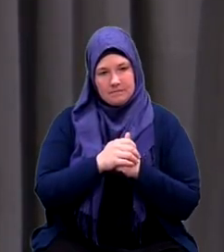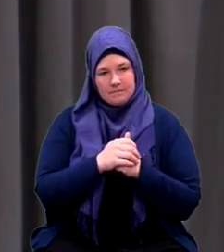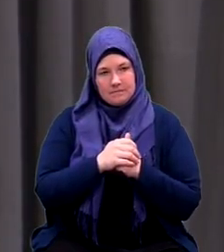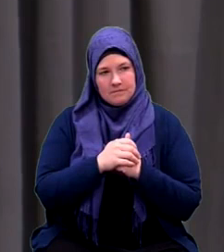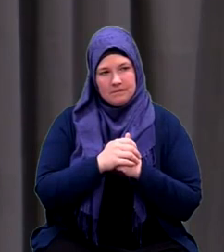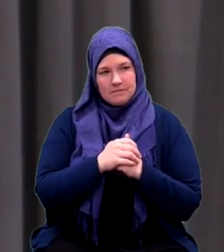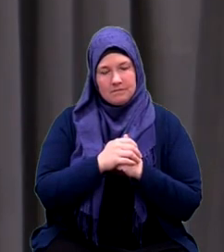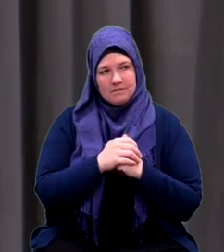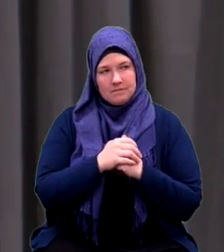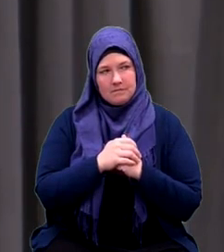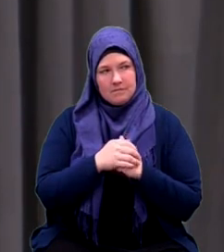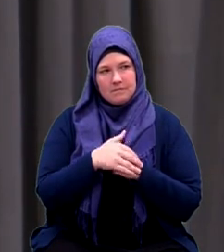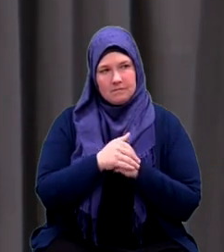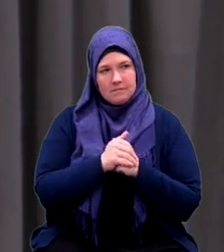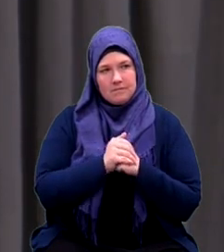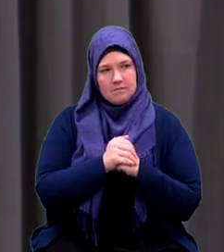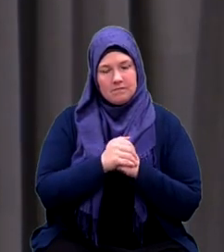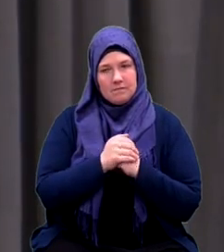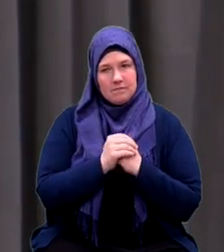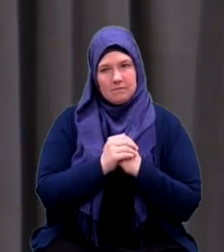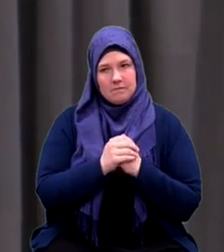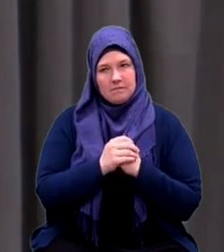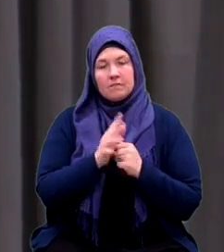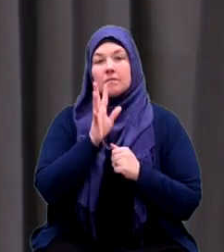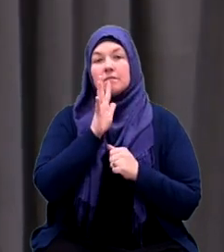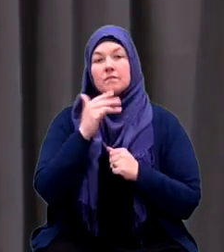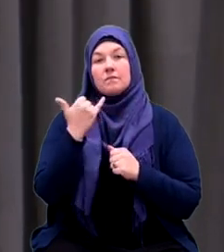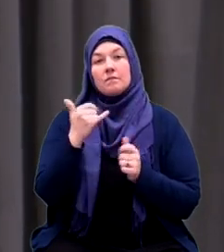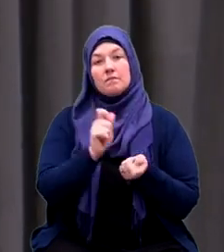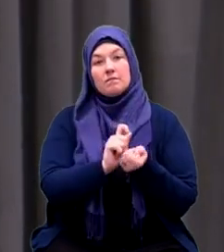ذِكْرِ اللَّهِ وَذَرُوا الْبَيْعِ.